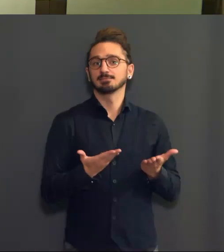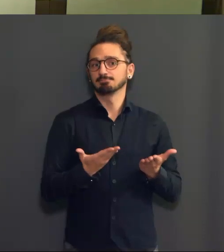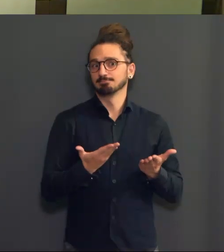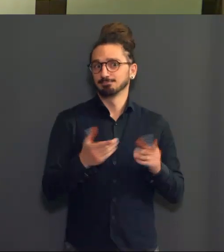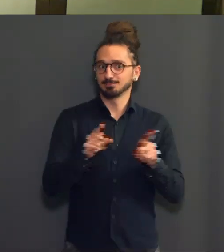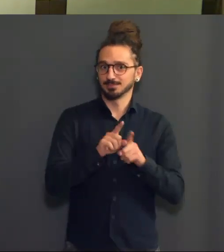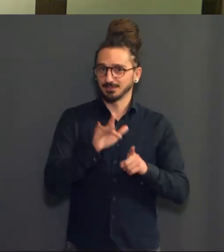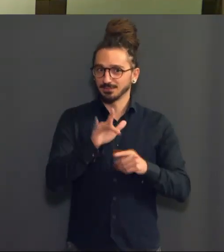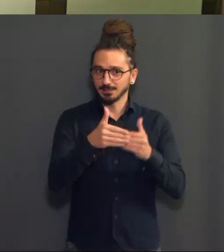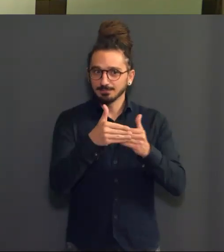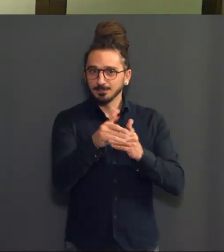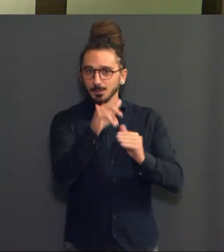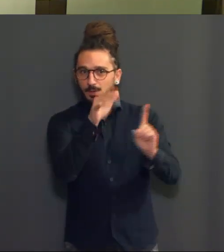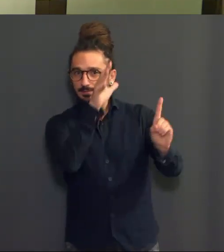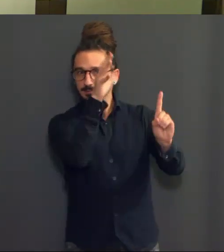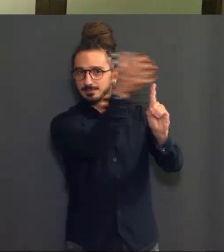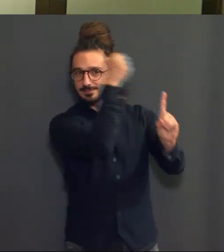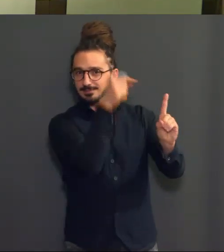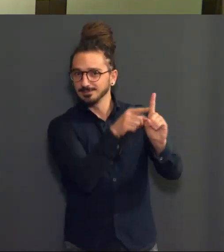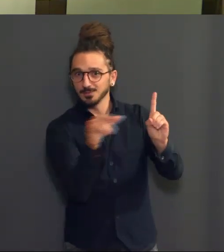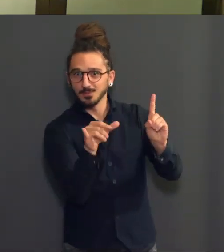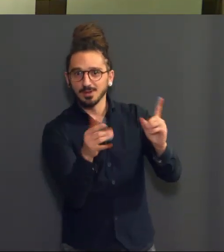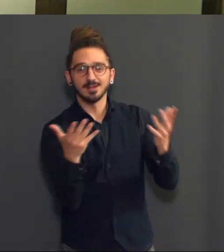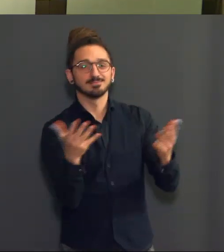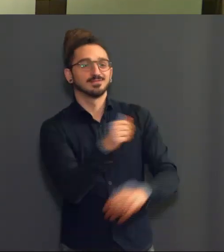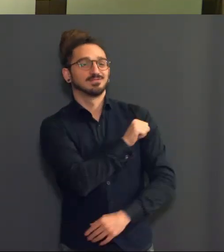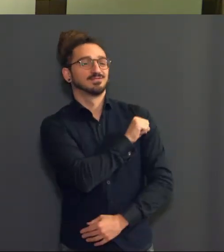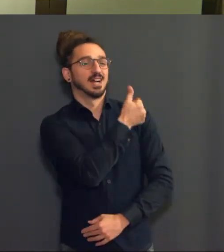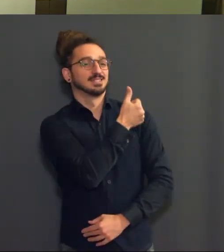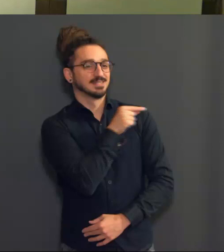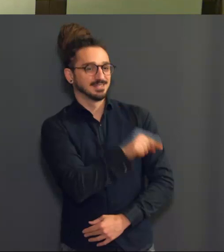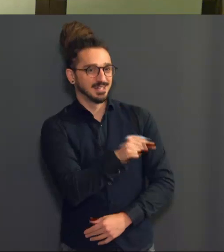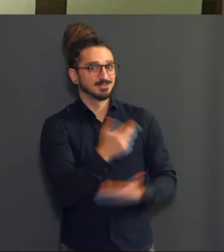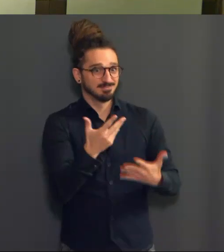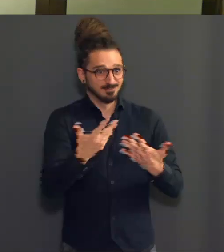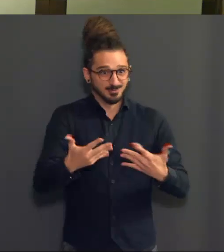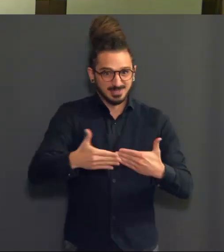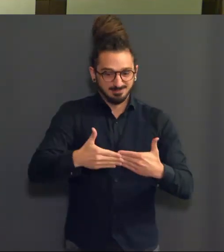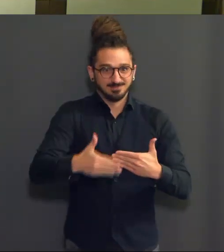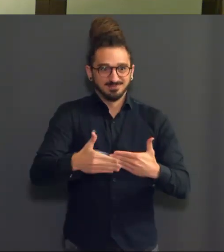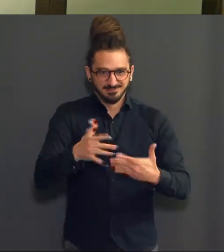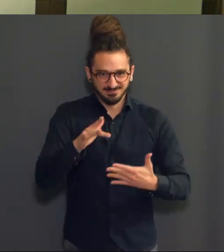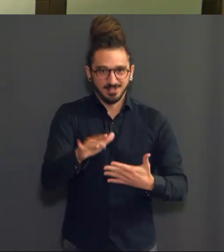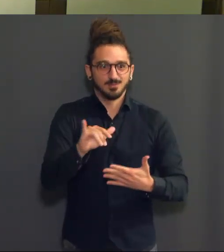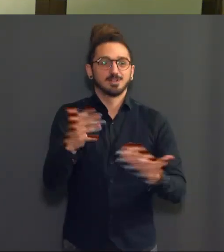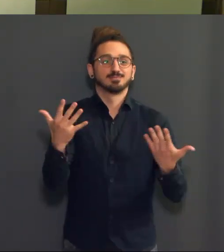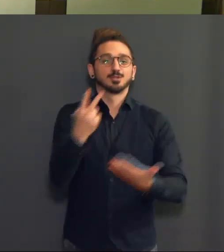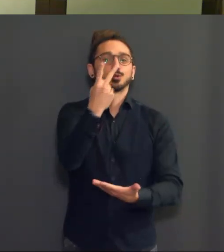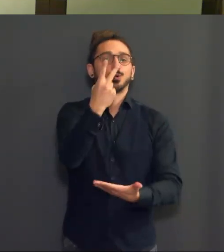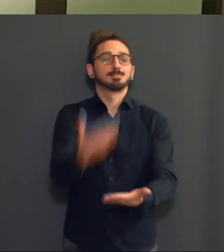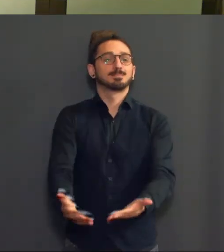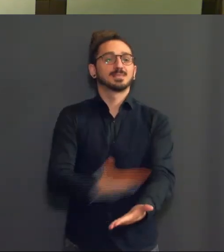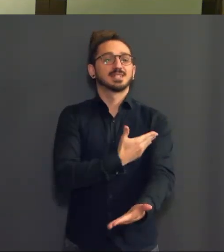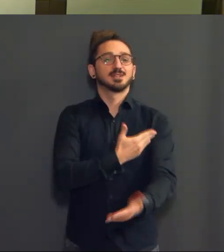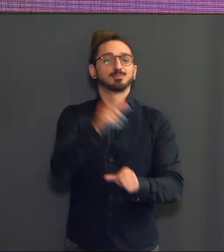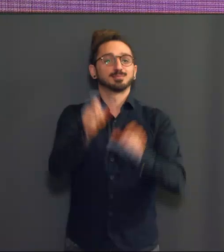vaccination, puisque nous atteindrons aujourd'hui le cap de 2 millions de personnes vaccinées.